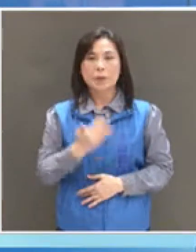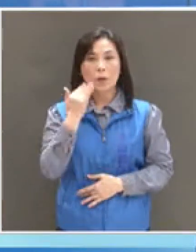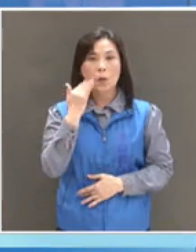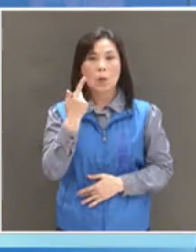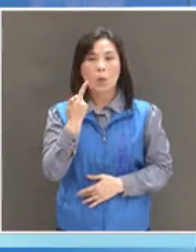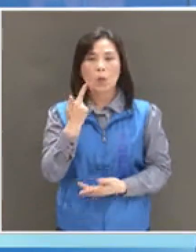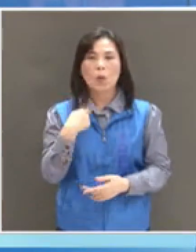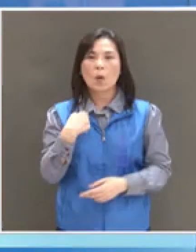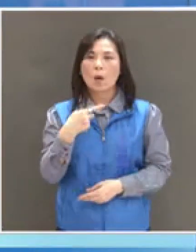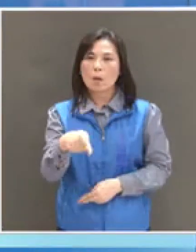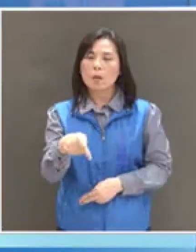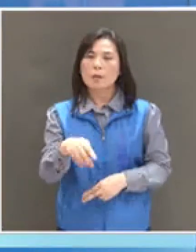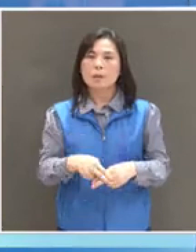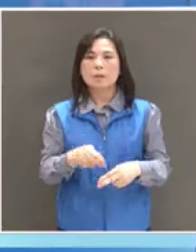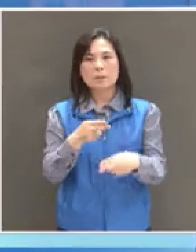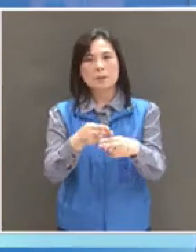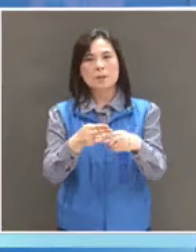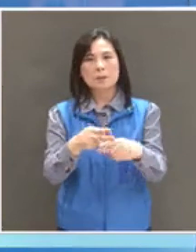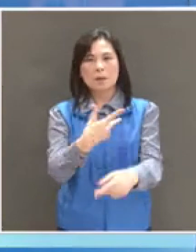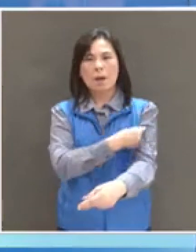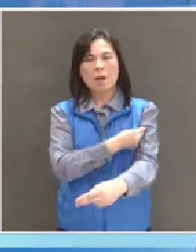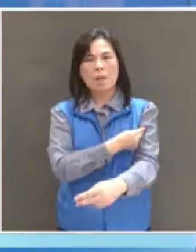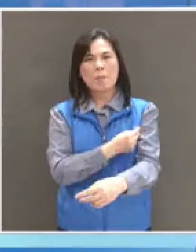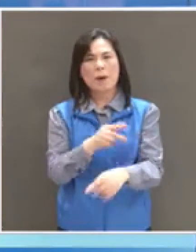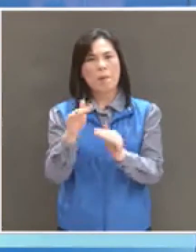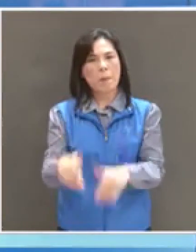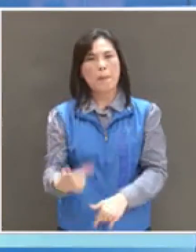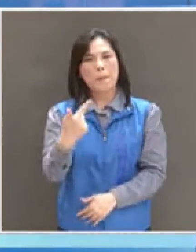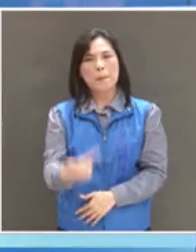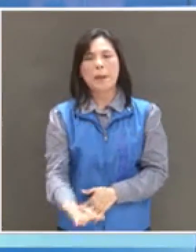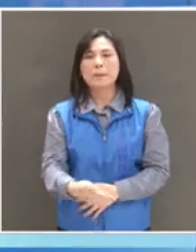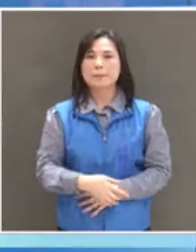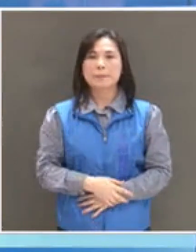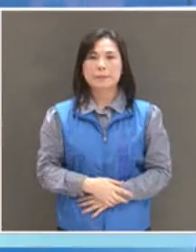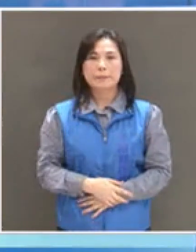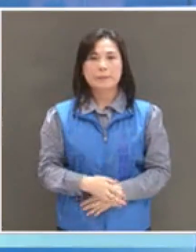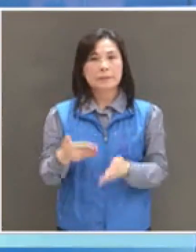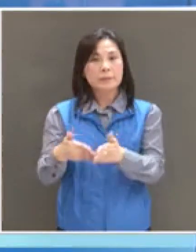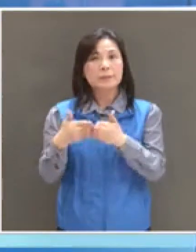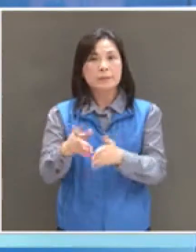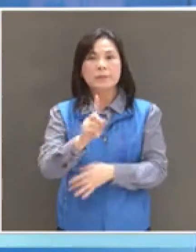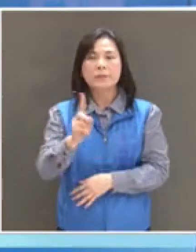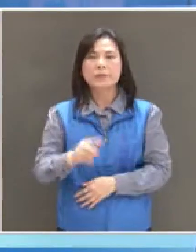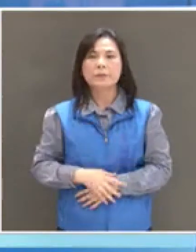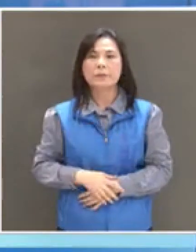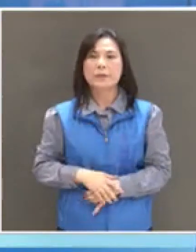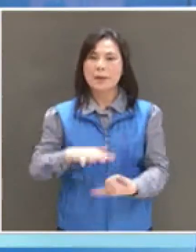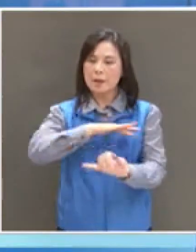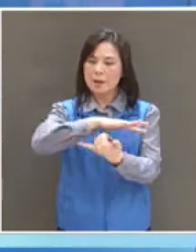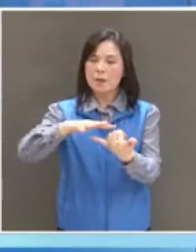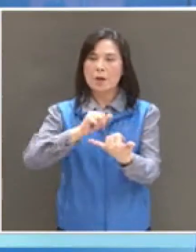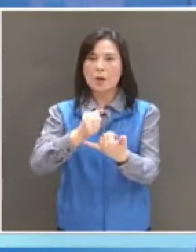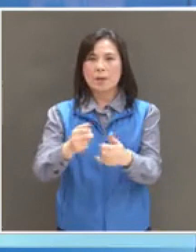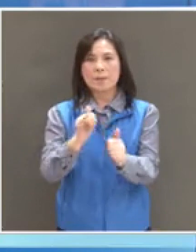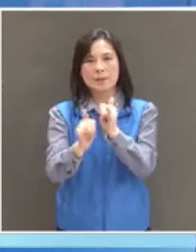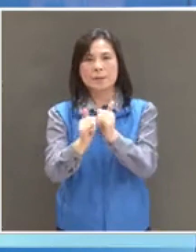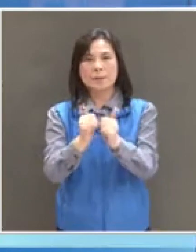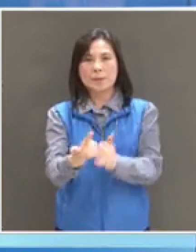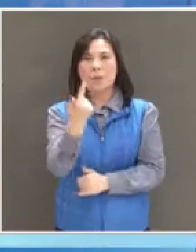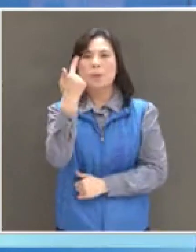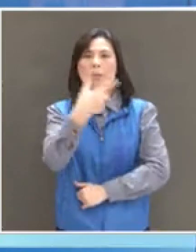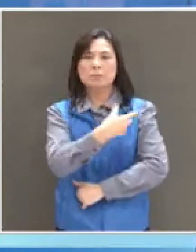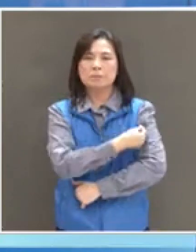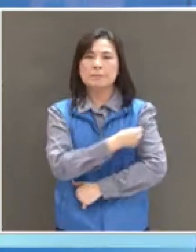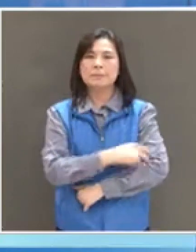们的疫苗接种的速度会更慢。那我们最重要是让我们全国市民赶快接种疫苗，所以速度要